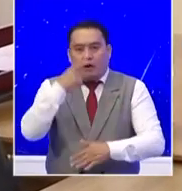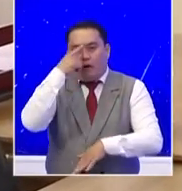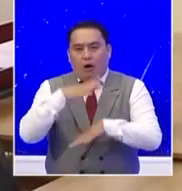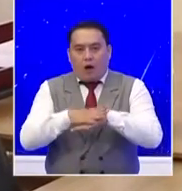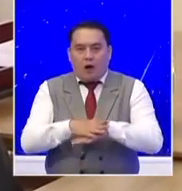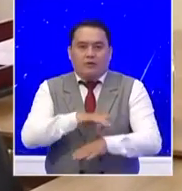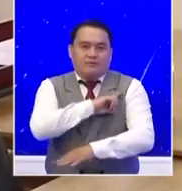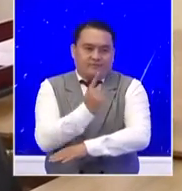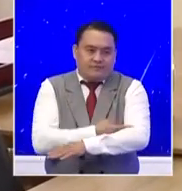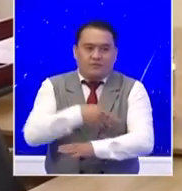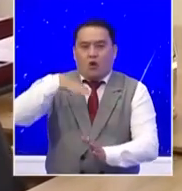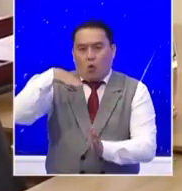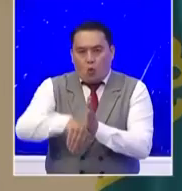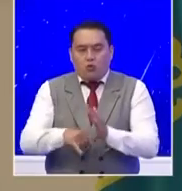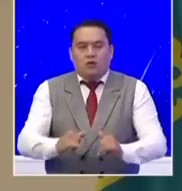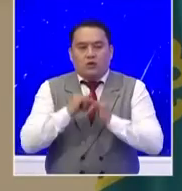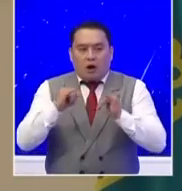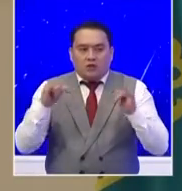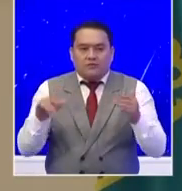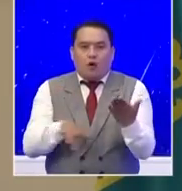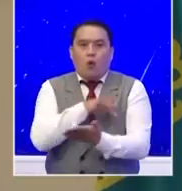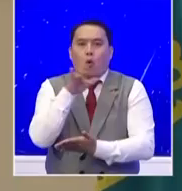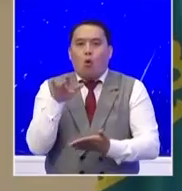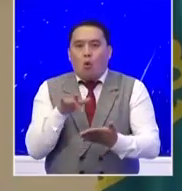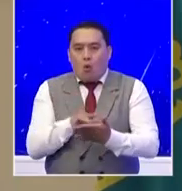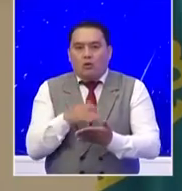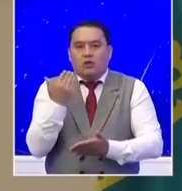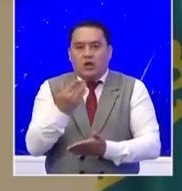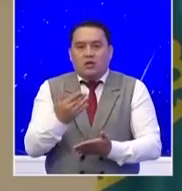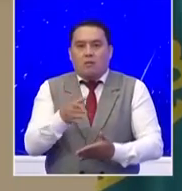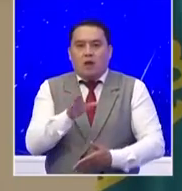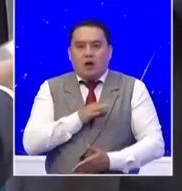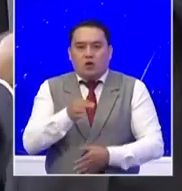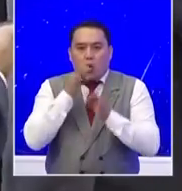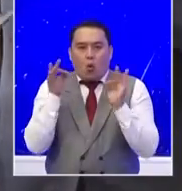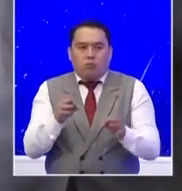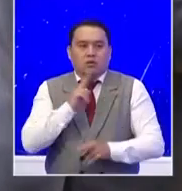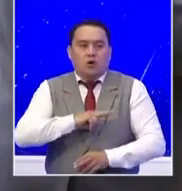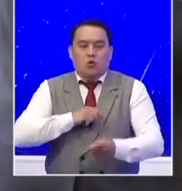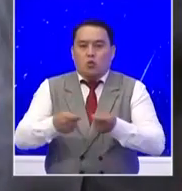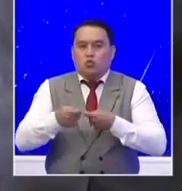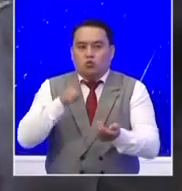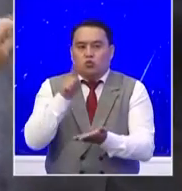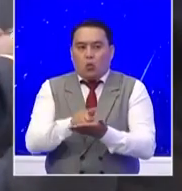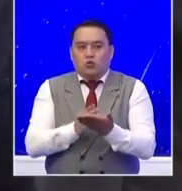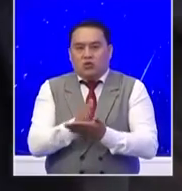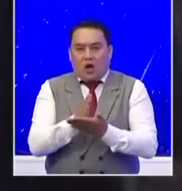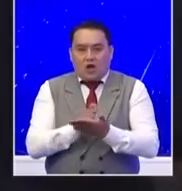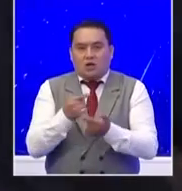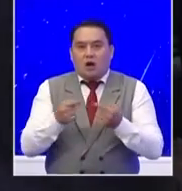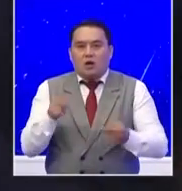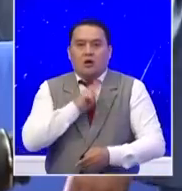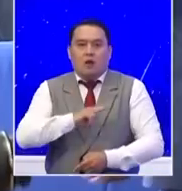аким приложит все усилия для дальнейшего развития города. Ведь он имеет богатый опыт работы на руководящих должностях. В разные